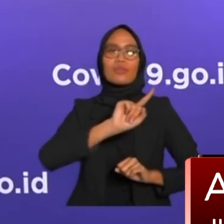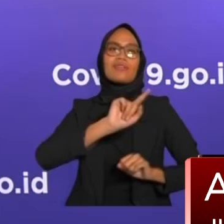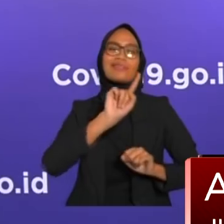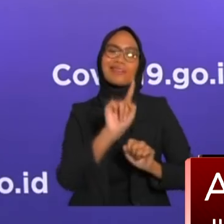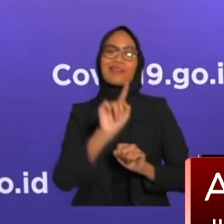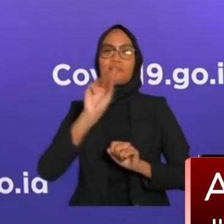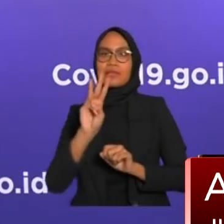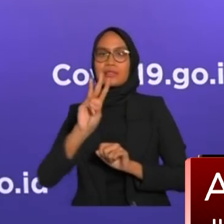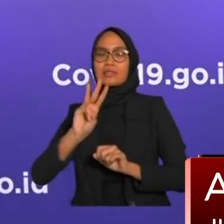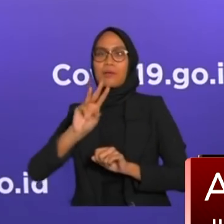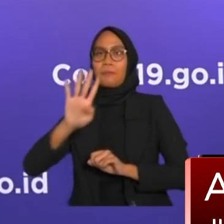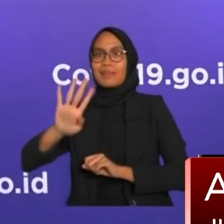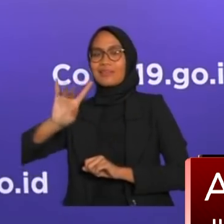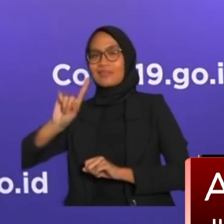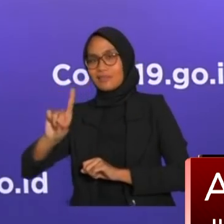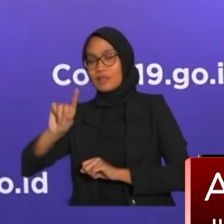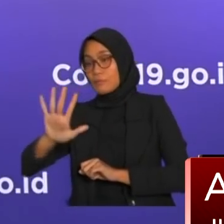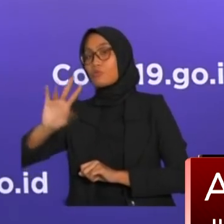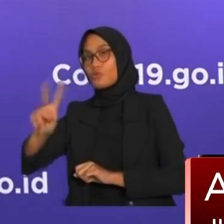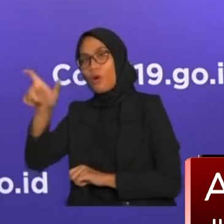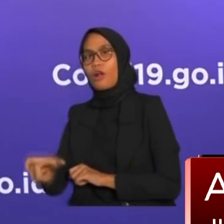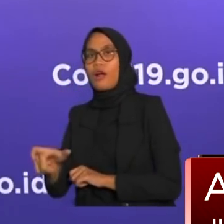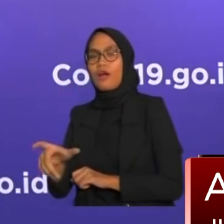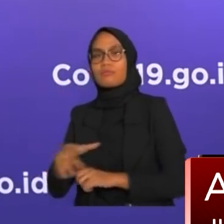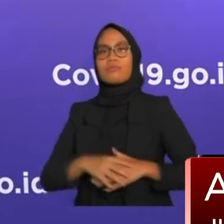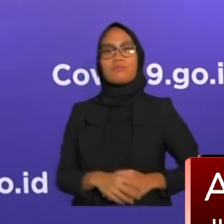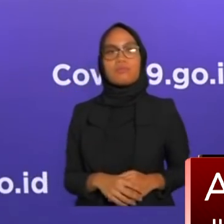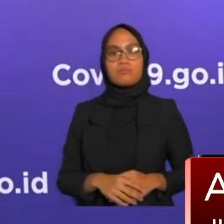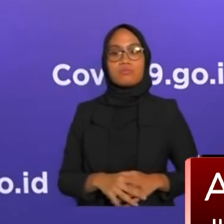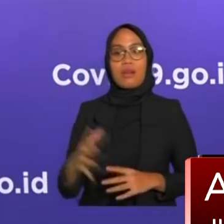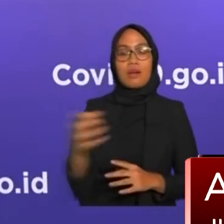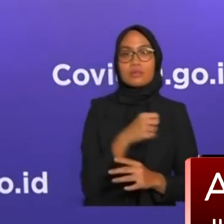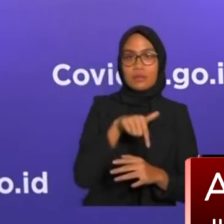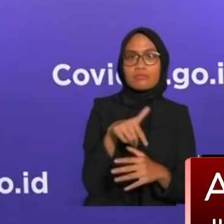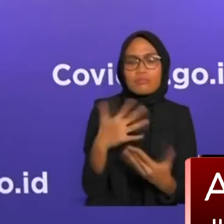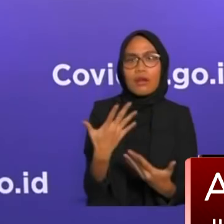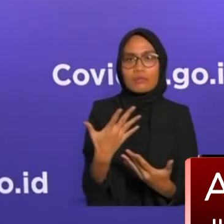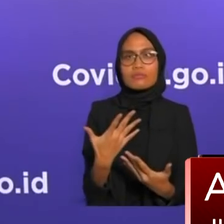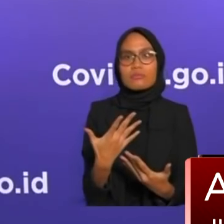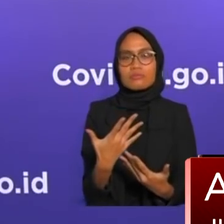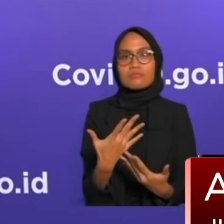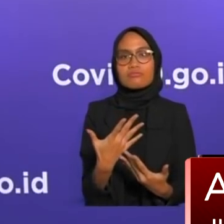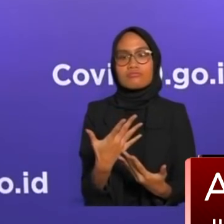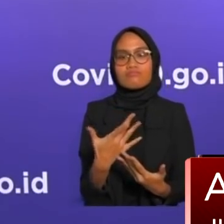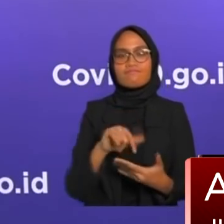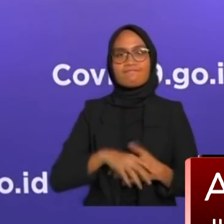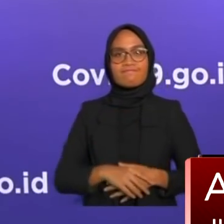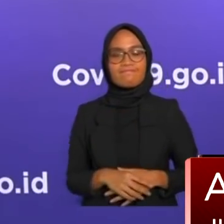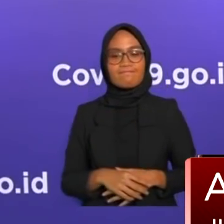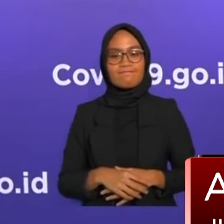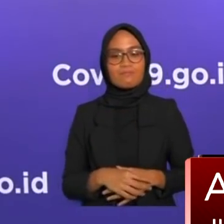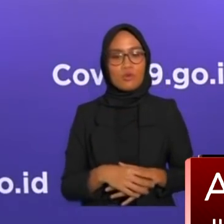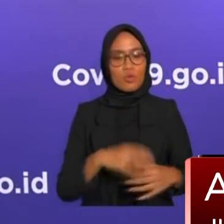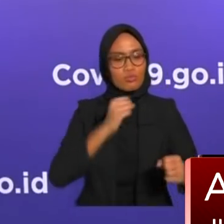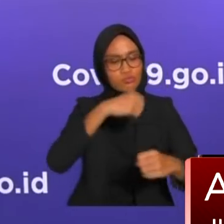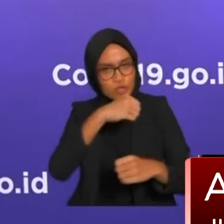113040 ratus lima puluh dua orang Hai hasil yang kita dapatkan adalah dari pemeriksaan